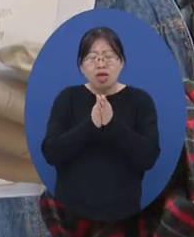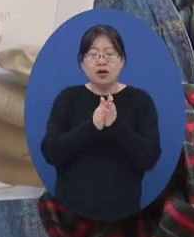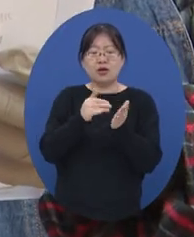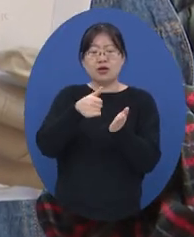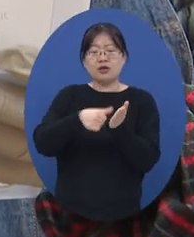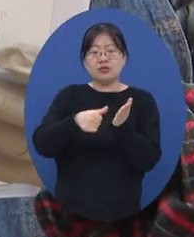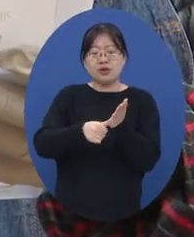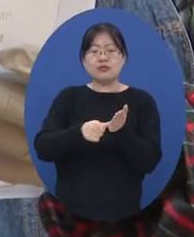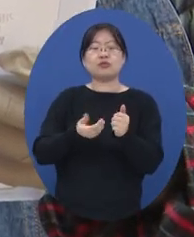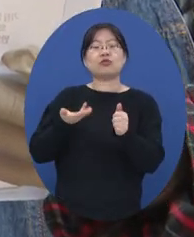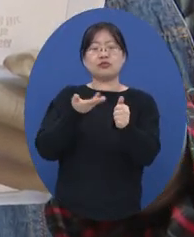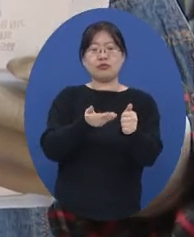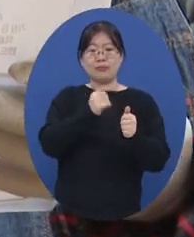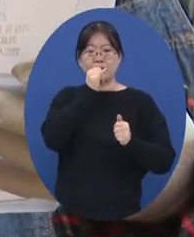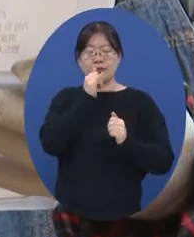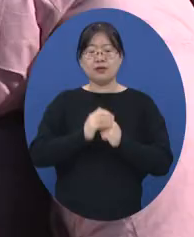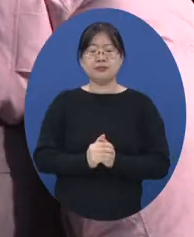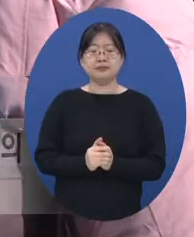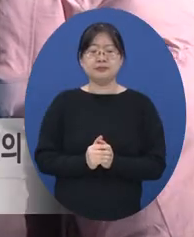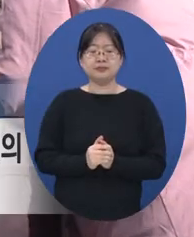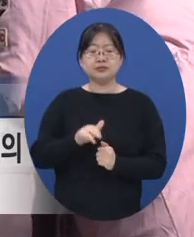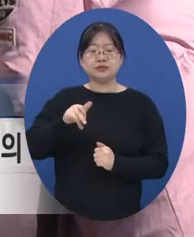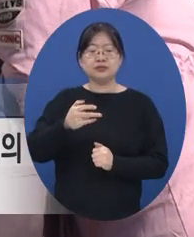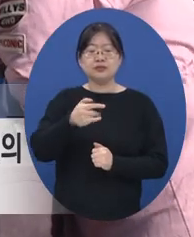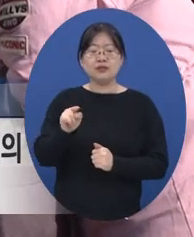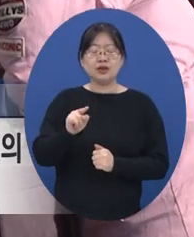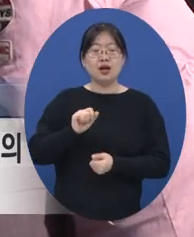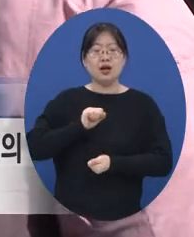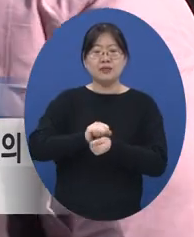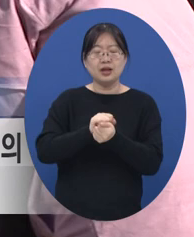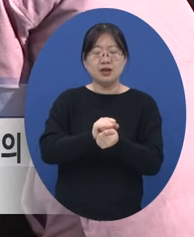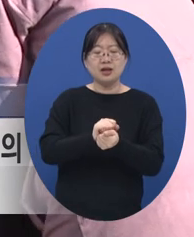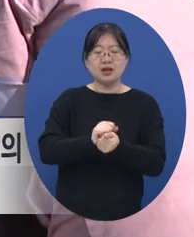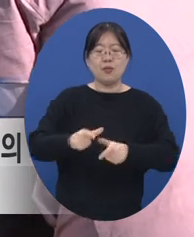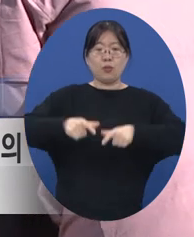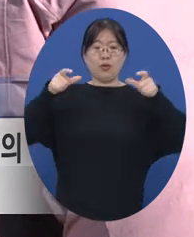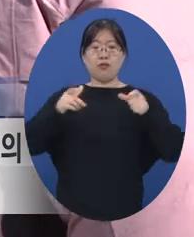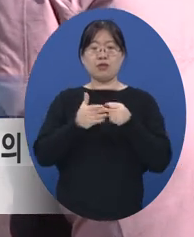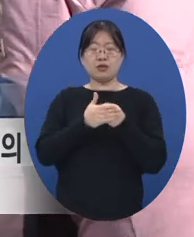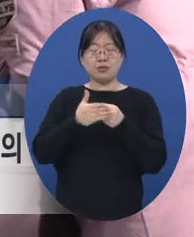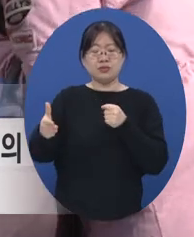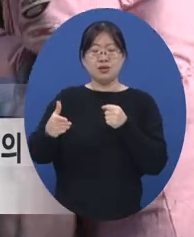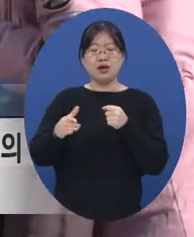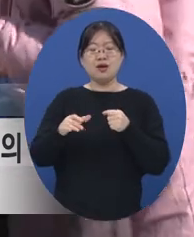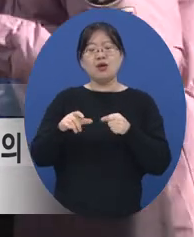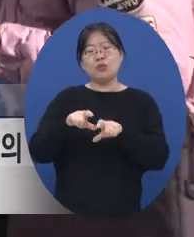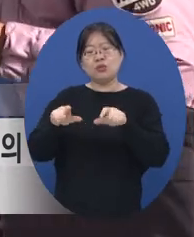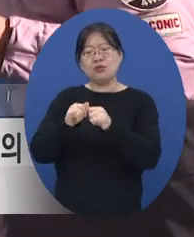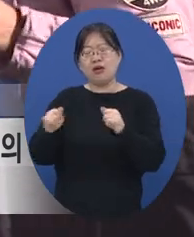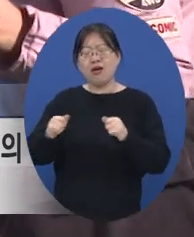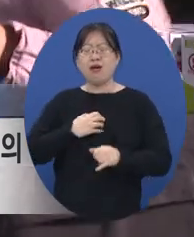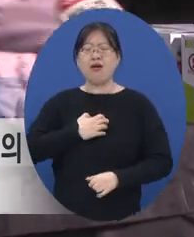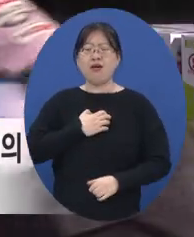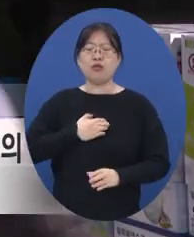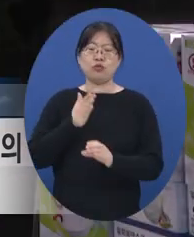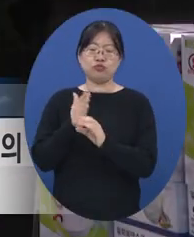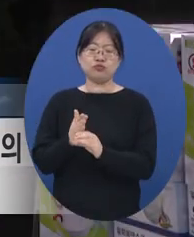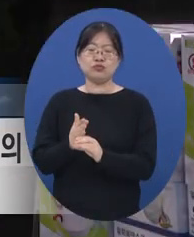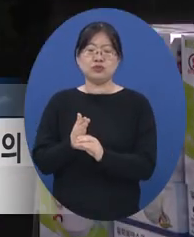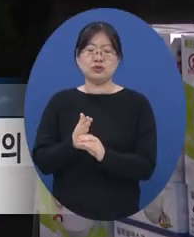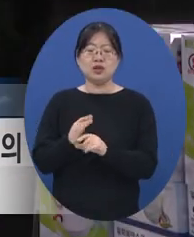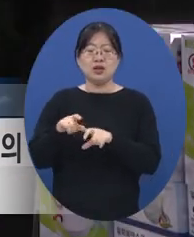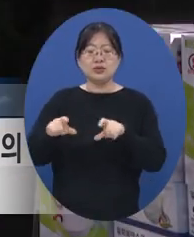있는 세정제 등도 지원합니다. 신종 코로나 바이러스가 확산으로 서민들이 많이 불안해지는